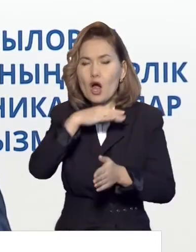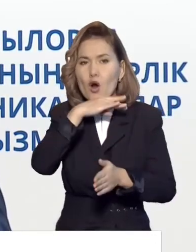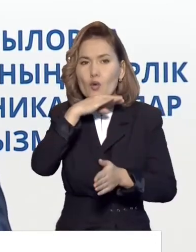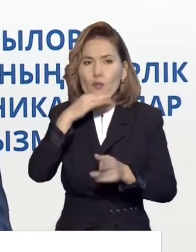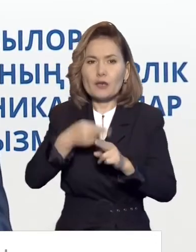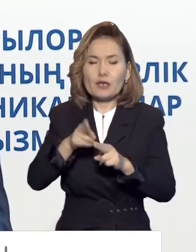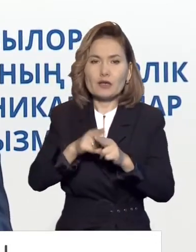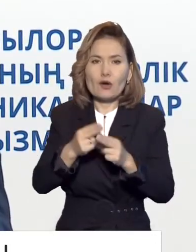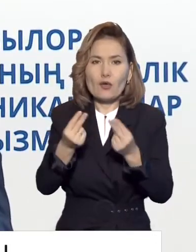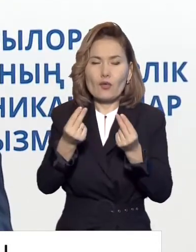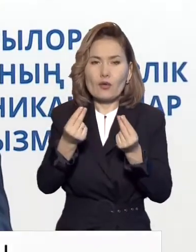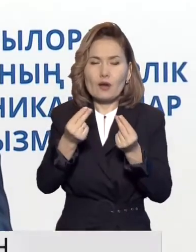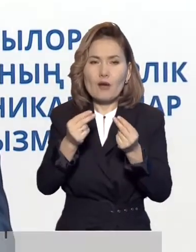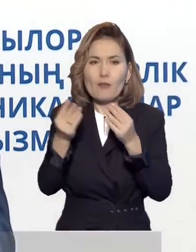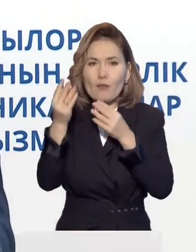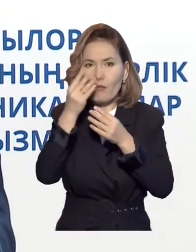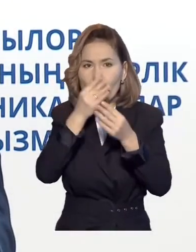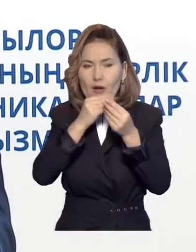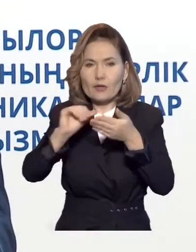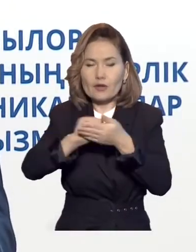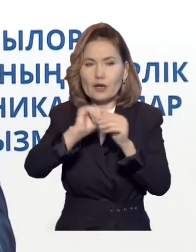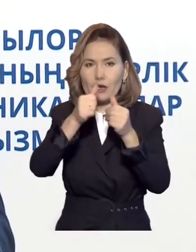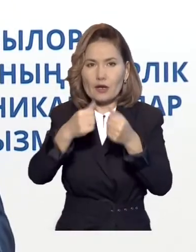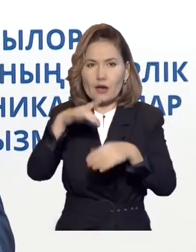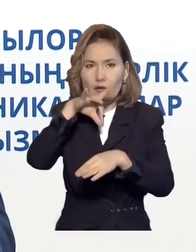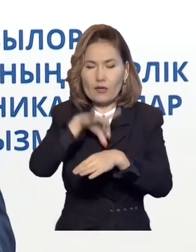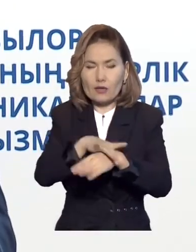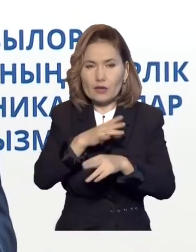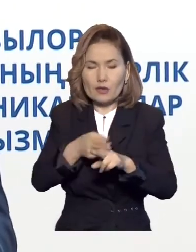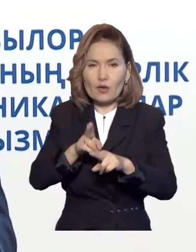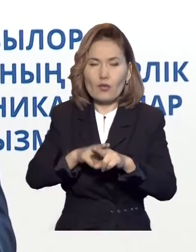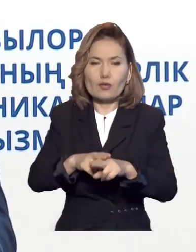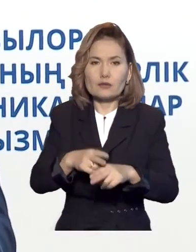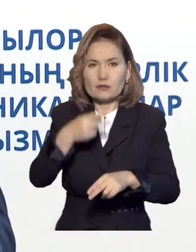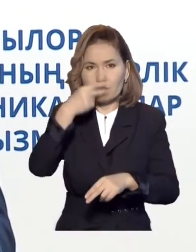қаржысын игеру барысында заң бұзушылықтарға жол берген 13 тұлға қылмыстық жауаптылыққа тартылды.